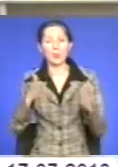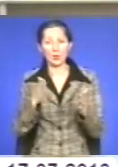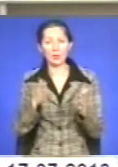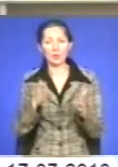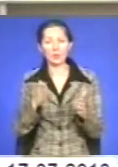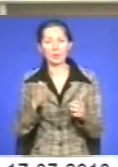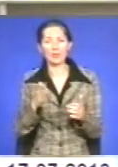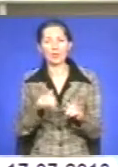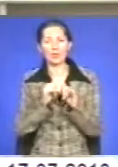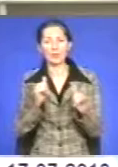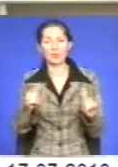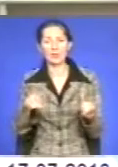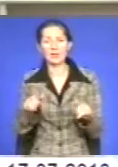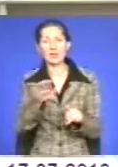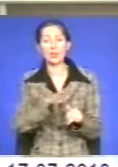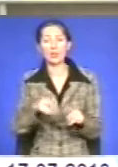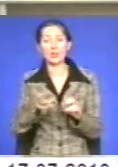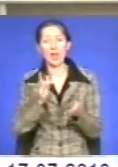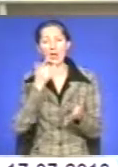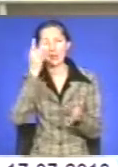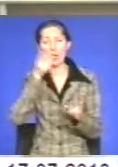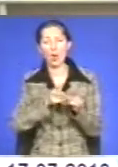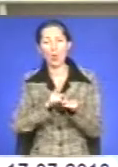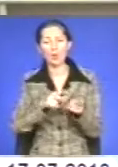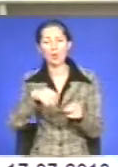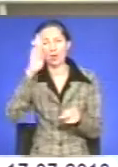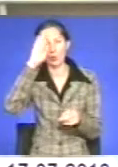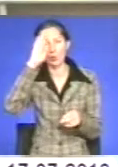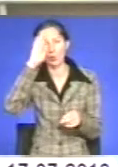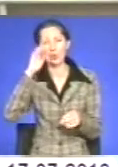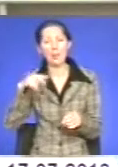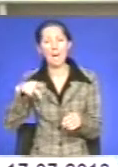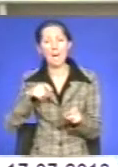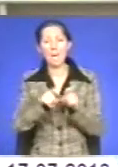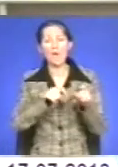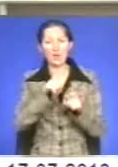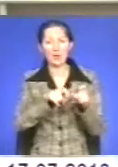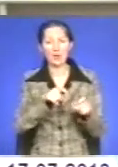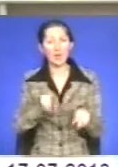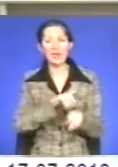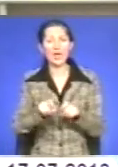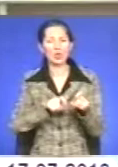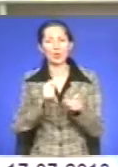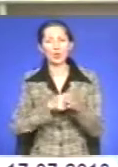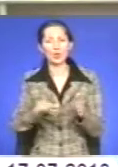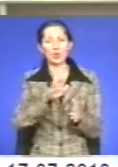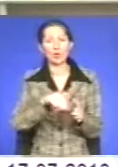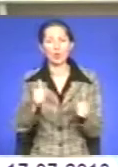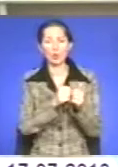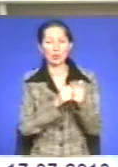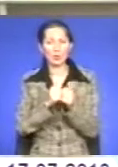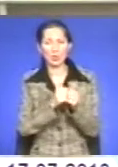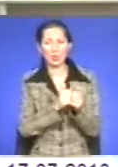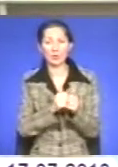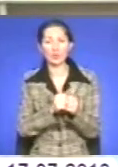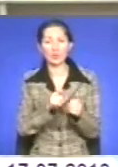воно розвивалося на території літньої кухні, потерпілий вибіг і, вже не добігши до території сусіднього домогосподарства для